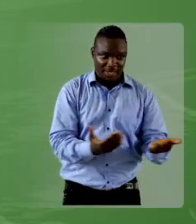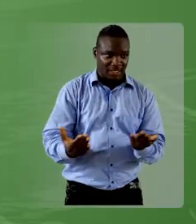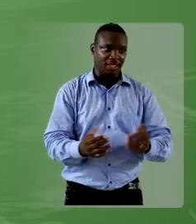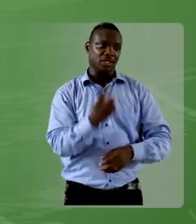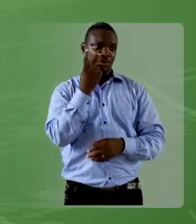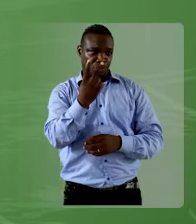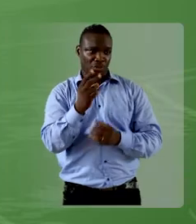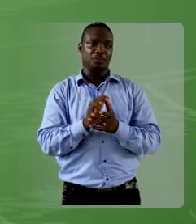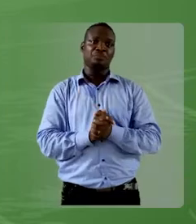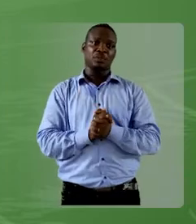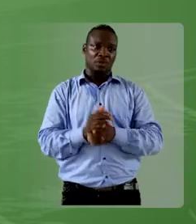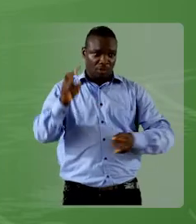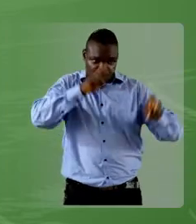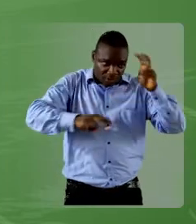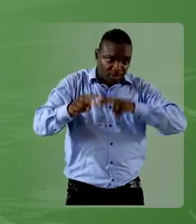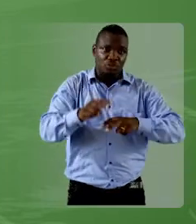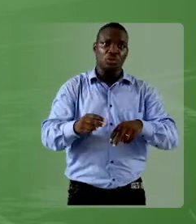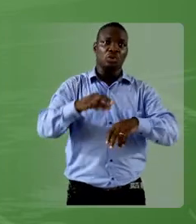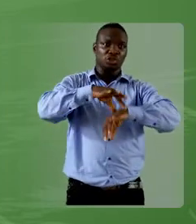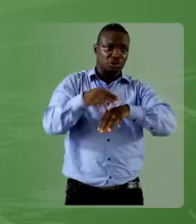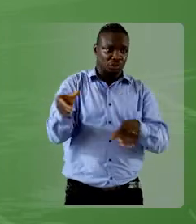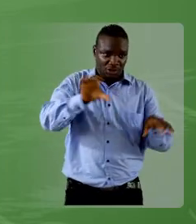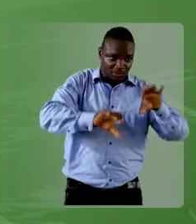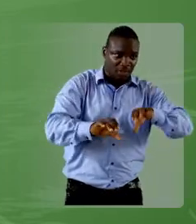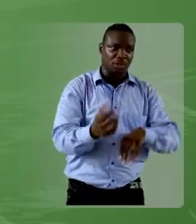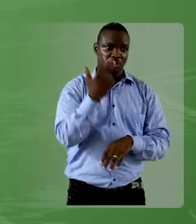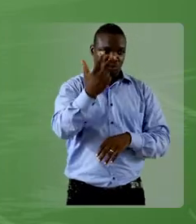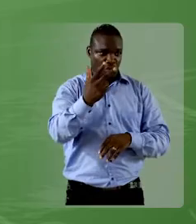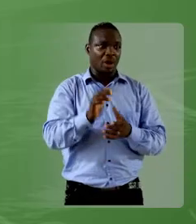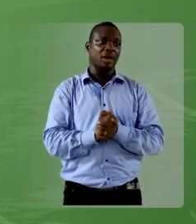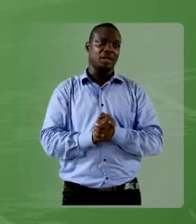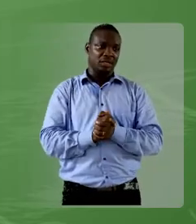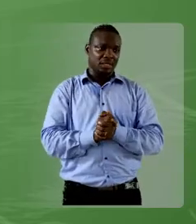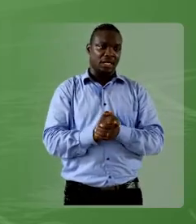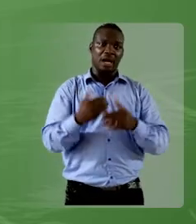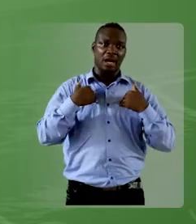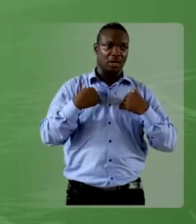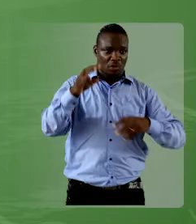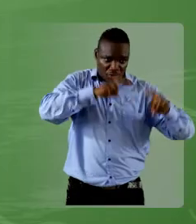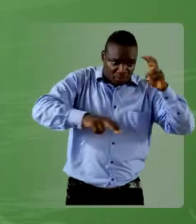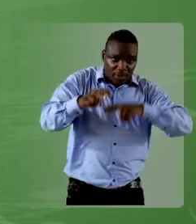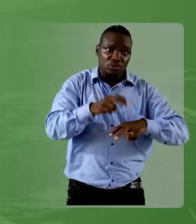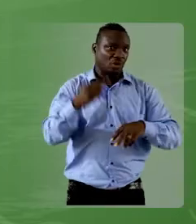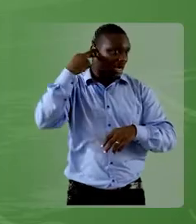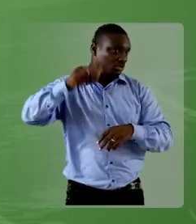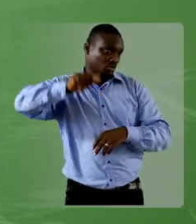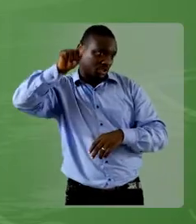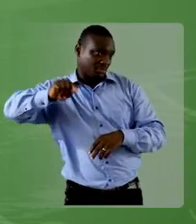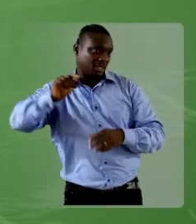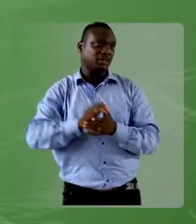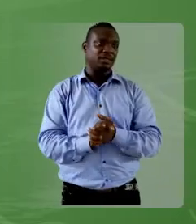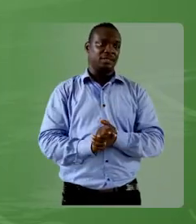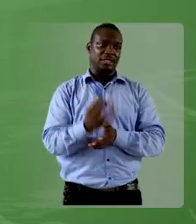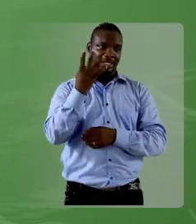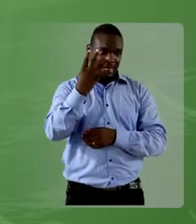géochimique. 3. Méthode radiométrique. 4. Méthode magnétique.